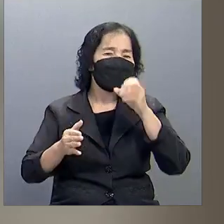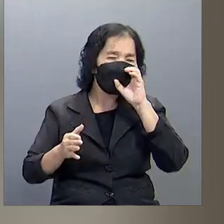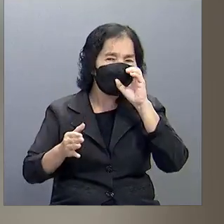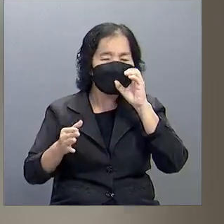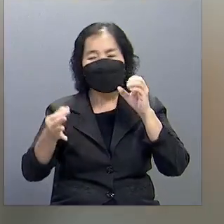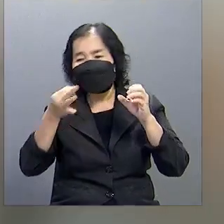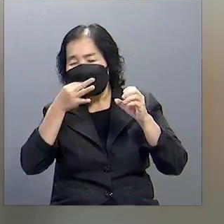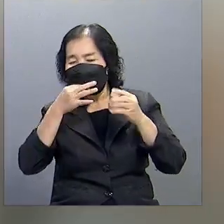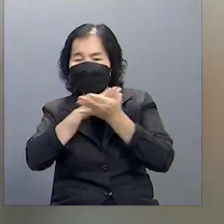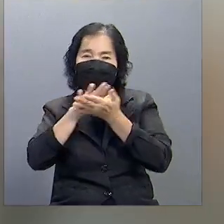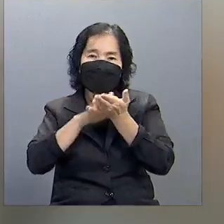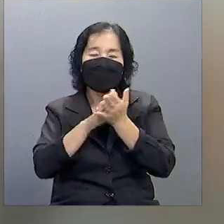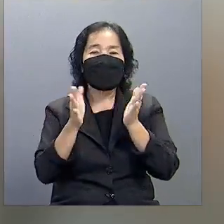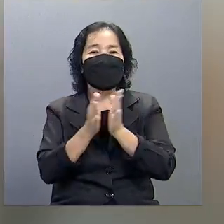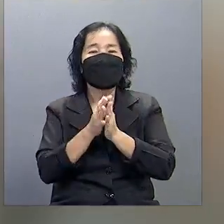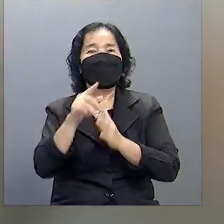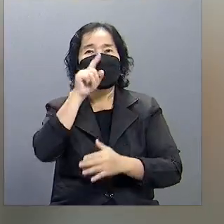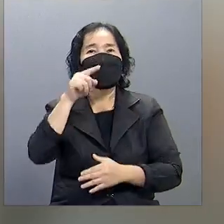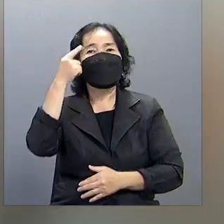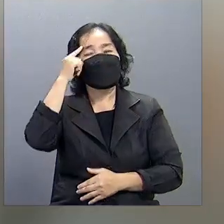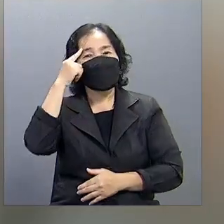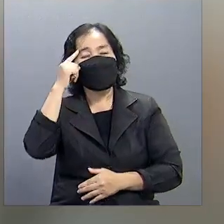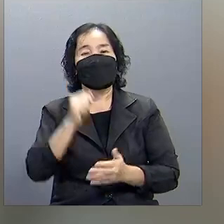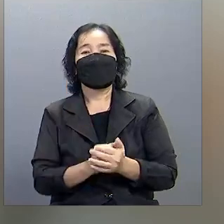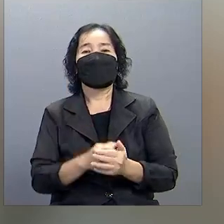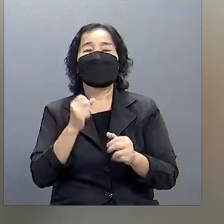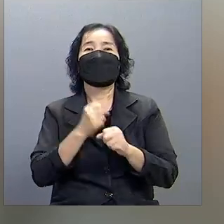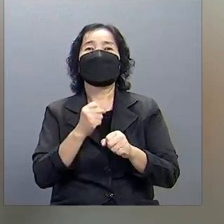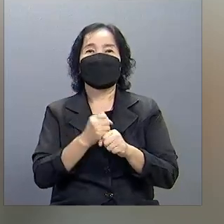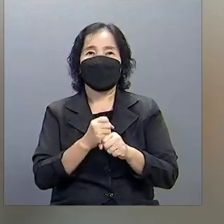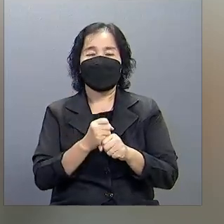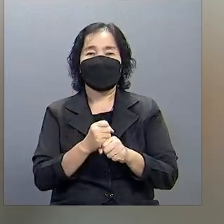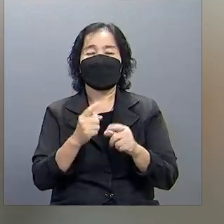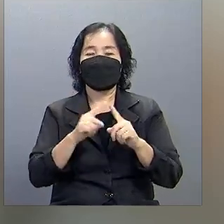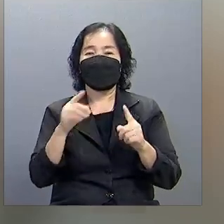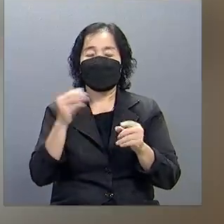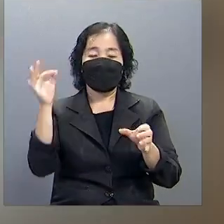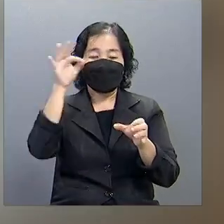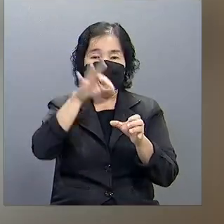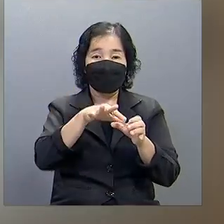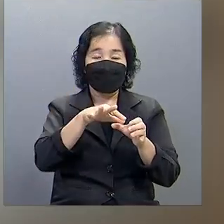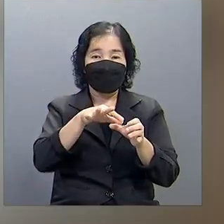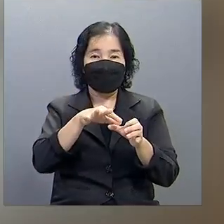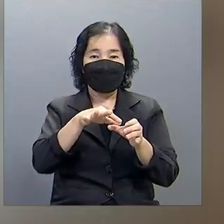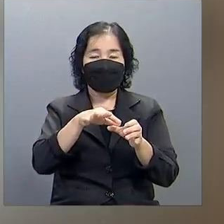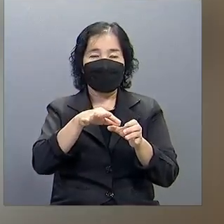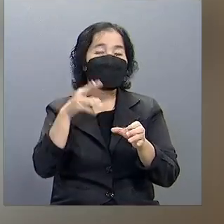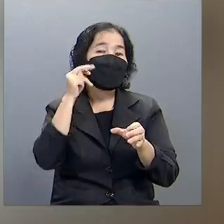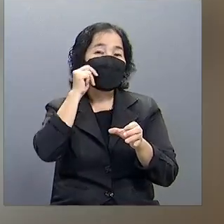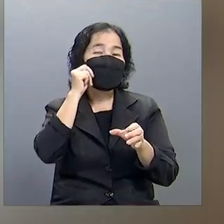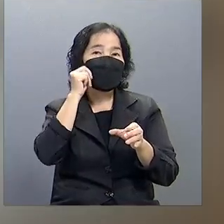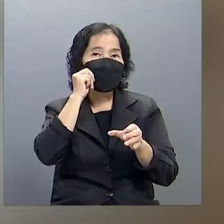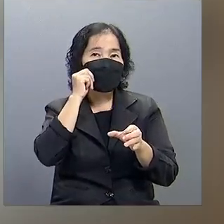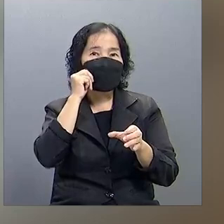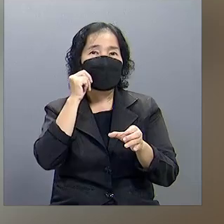หรือไม่ทำงานแบบ Redอะไรขึ้นไม่ได้เลยเขาก็เลยตั้งใจไก่สีเมื่อไหร่จะทำที่ใส่เครื่องบินอยู่ในนั้นทีว่าได้ปกติอ่ะขึ้นกันเครื่องดื่มนะ